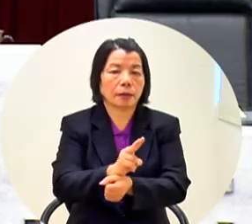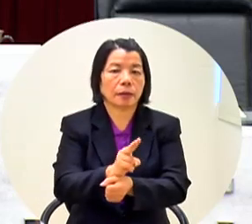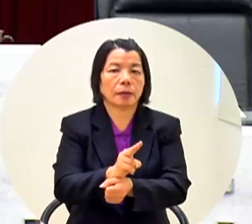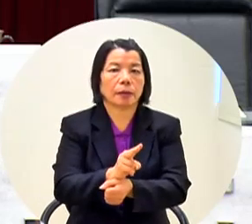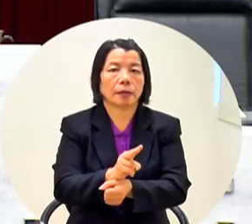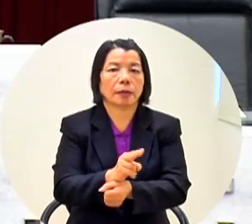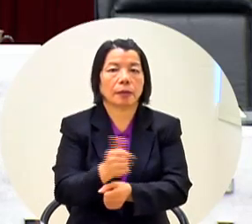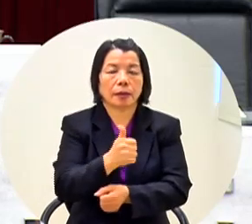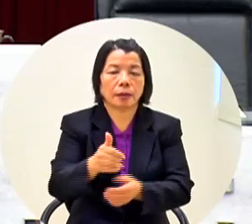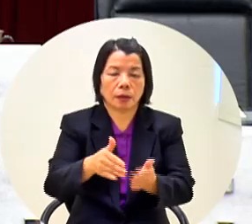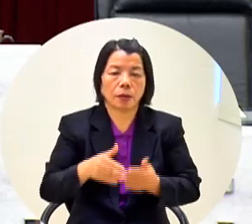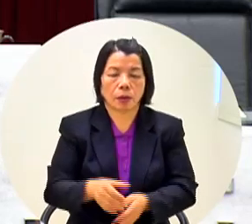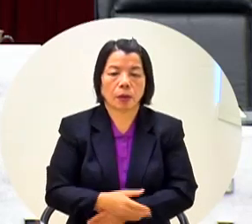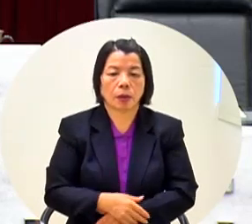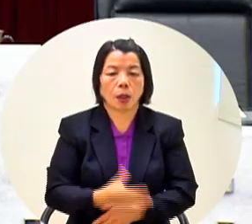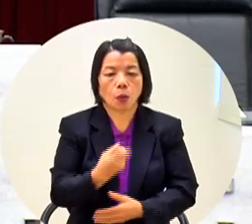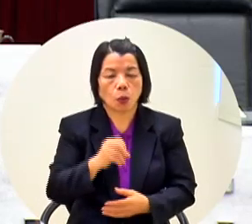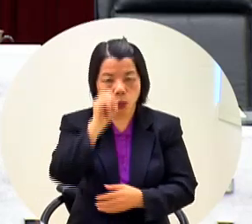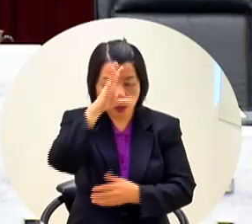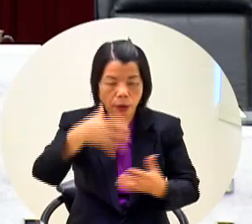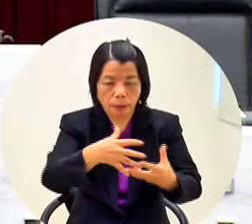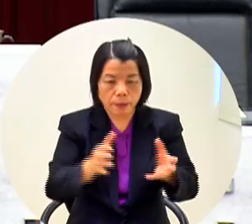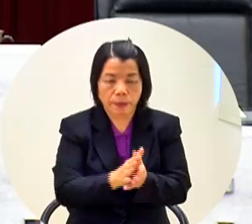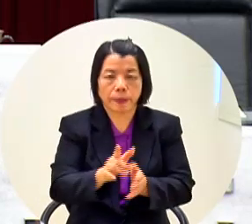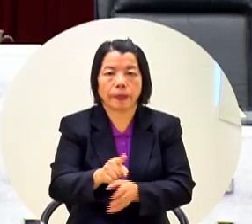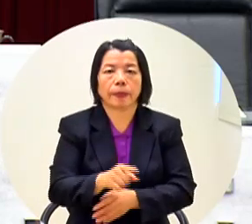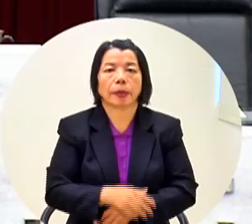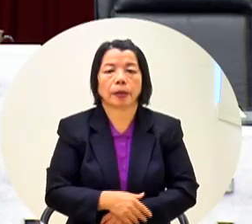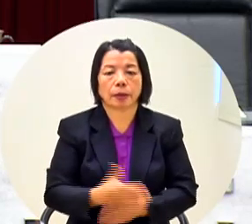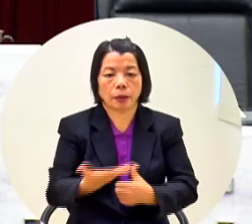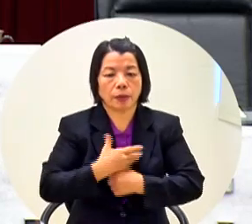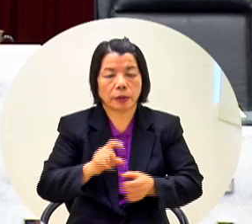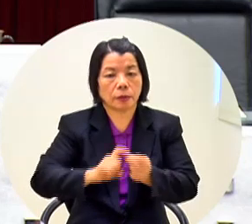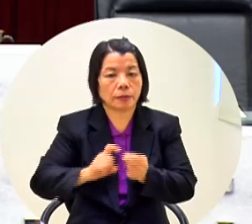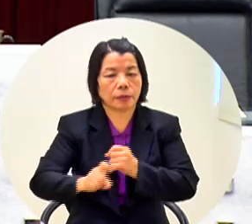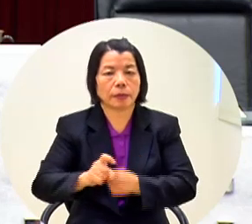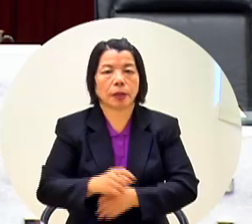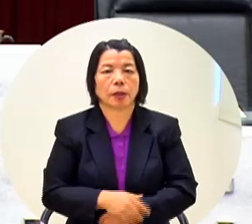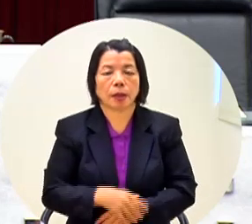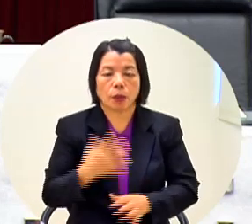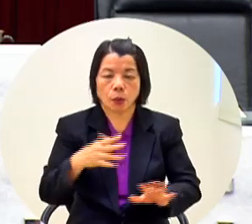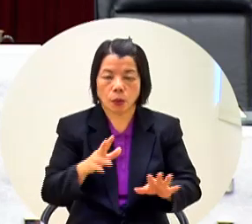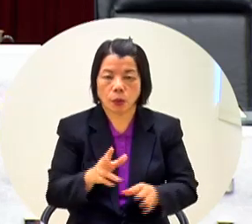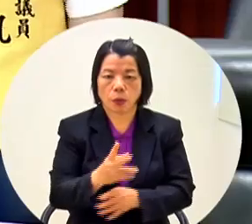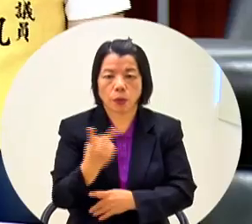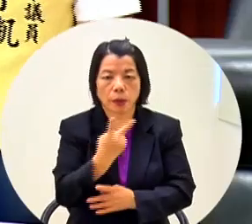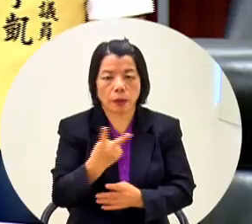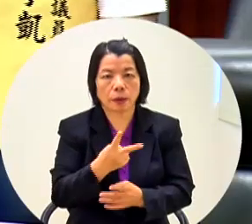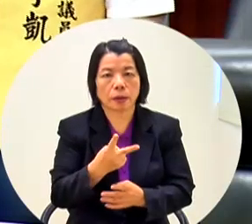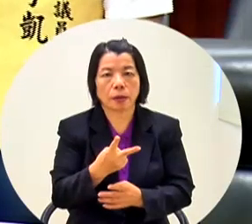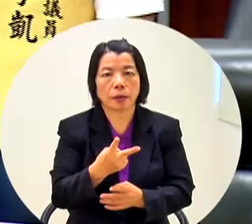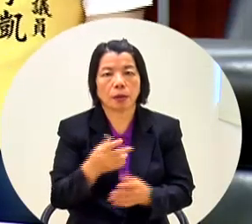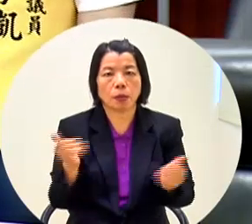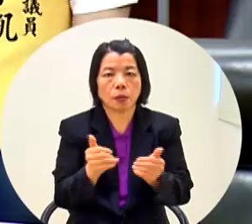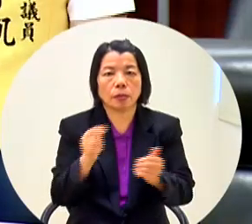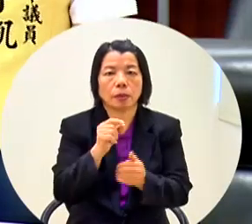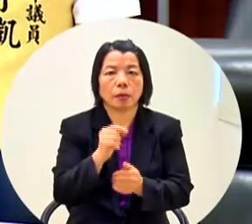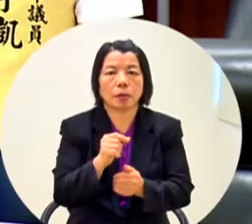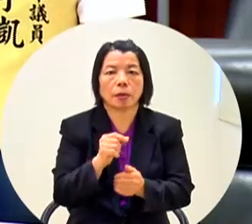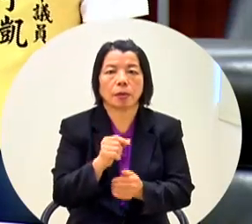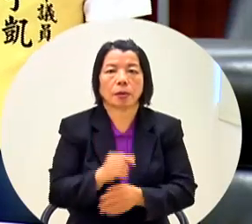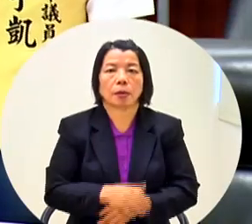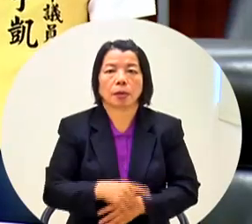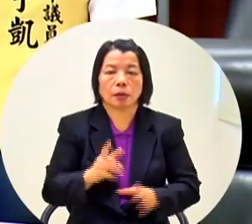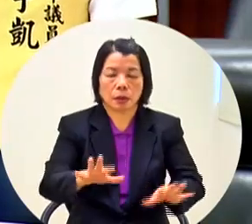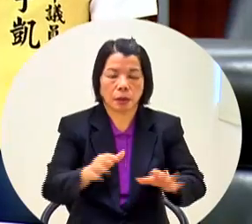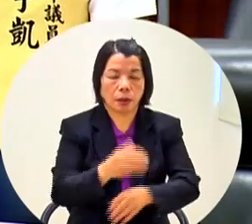谢谢那个无党团结联盟给我们再多了十分钟，那我两个简单的问题想要请教，第一个是劳工